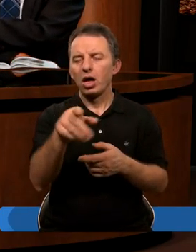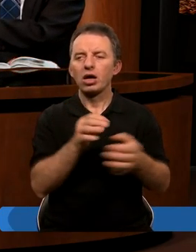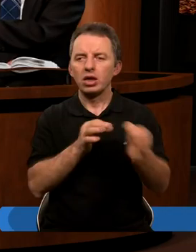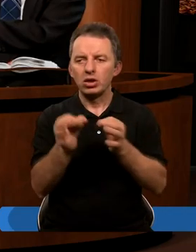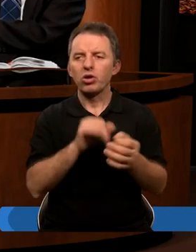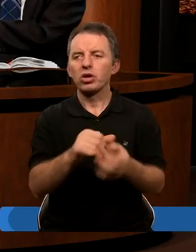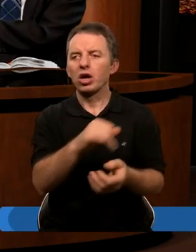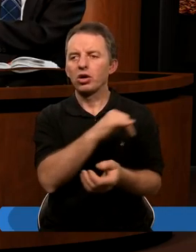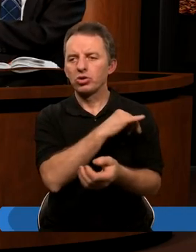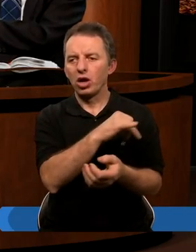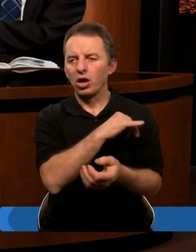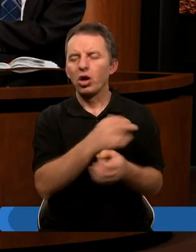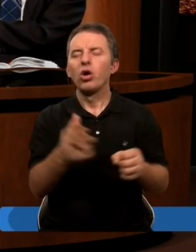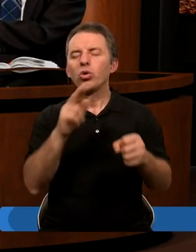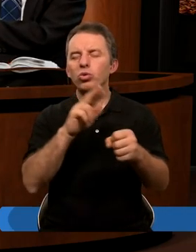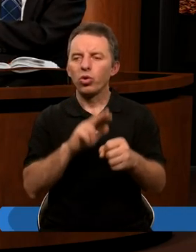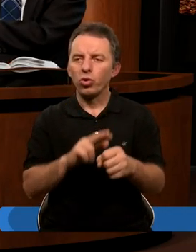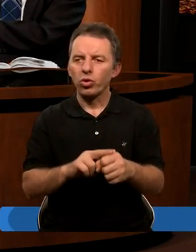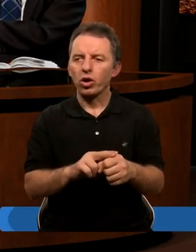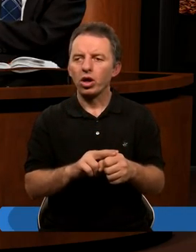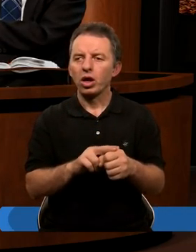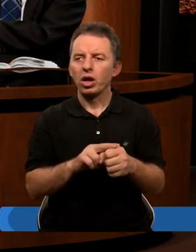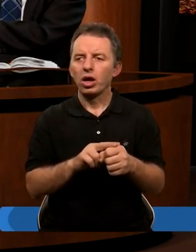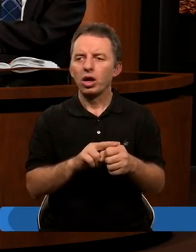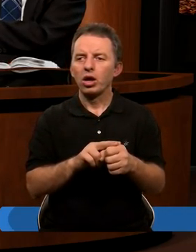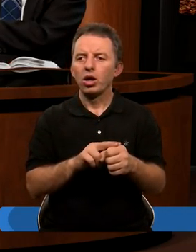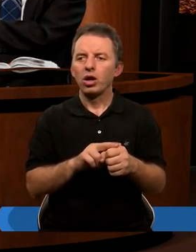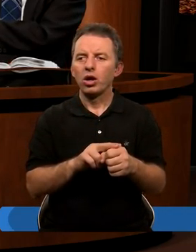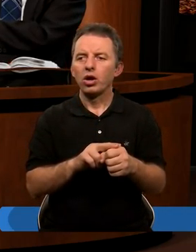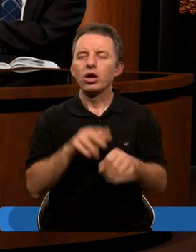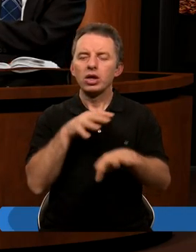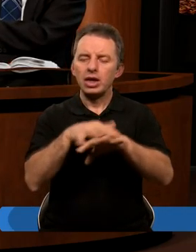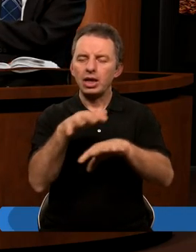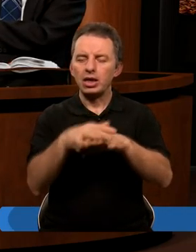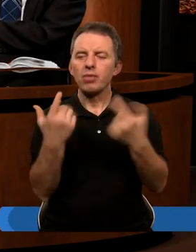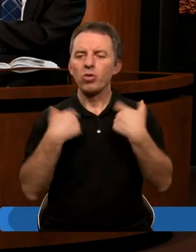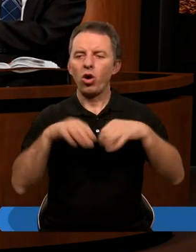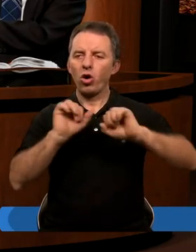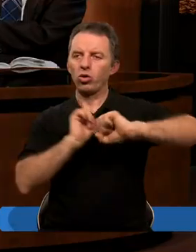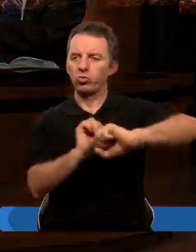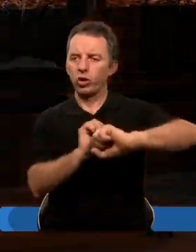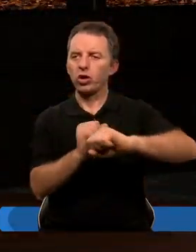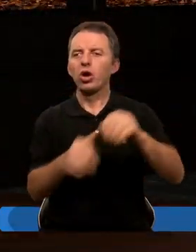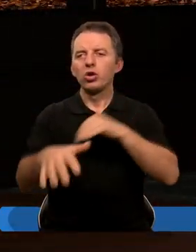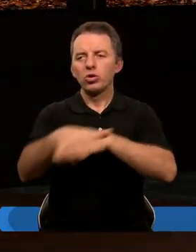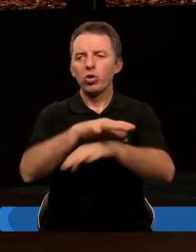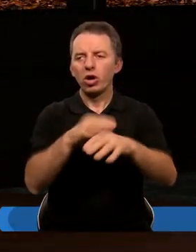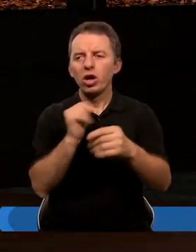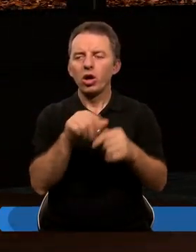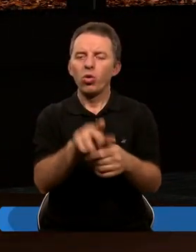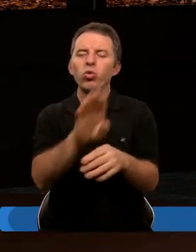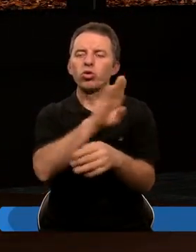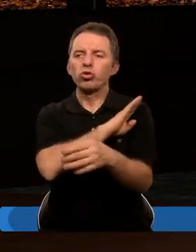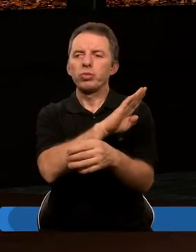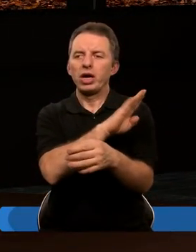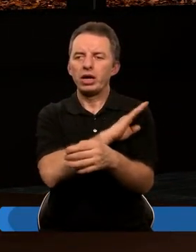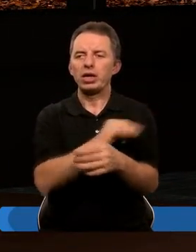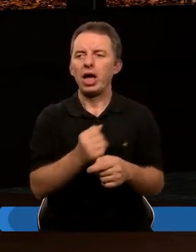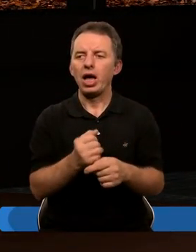grzechu, którą system odpornościowy Ducha Świętego uśmierca.